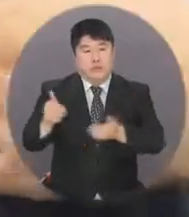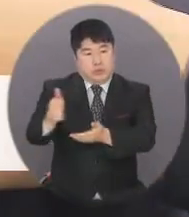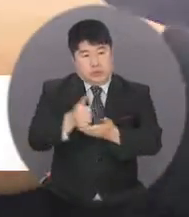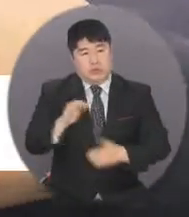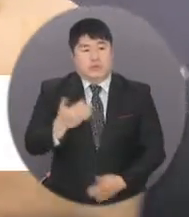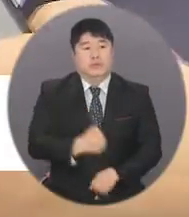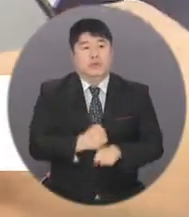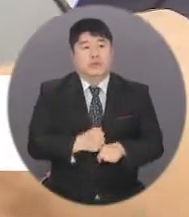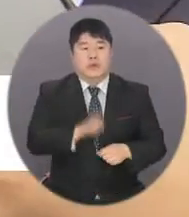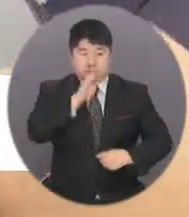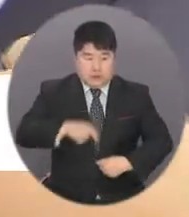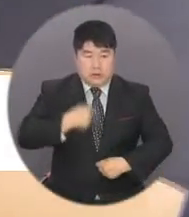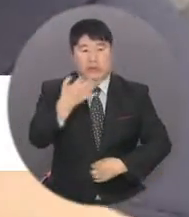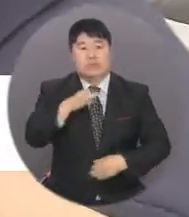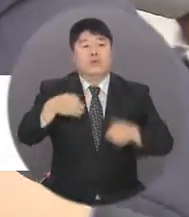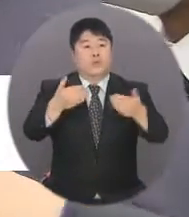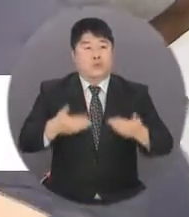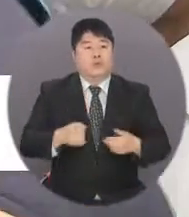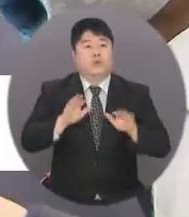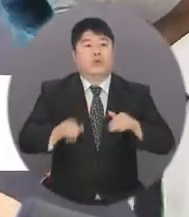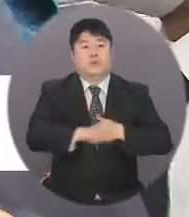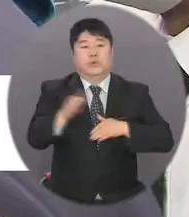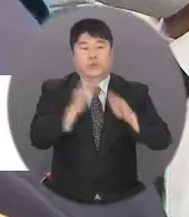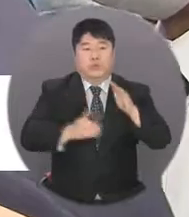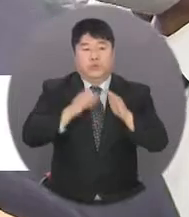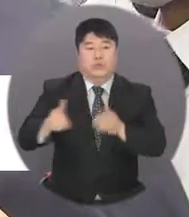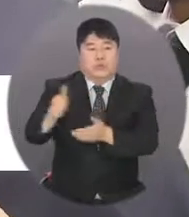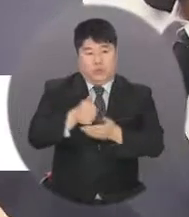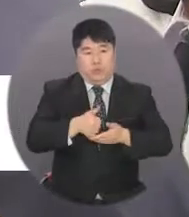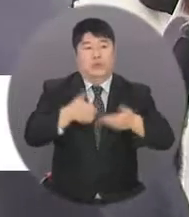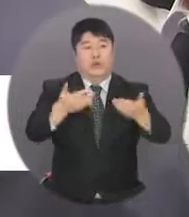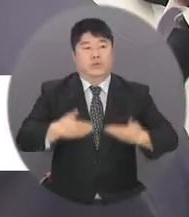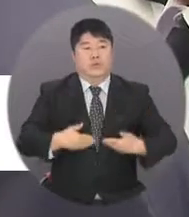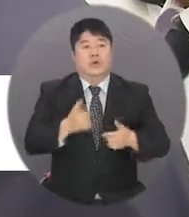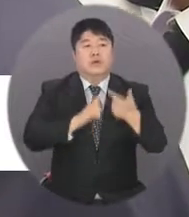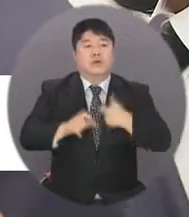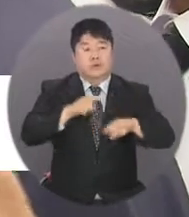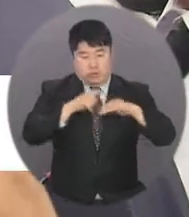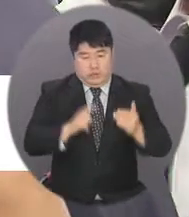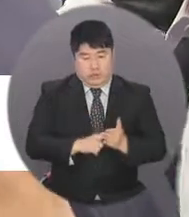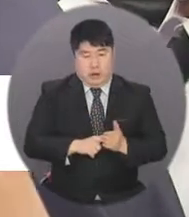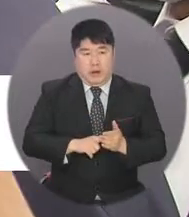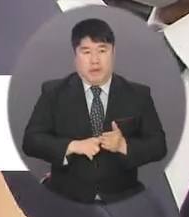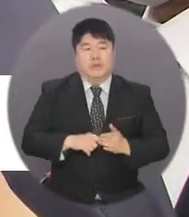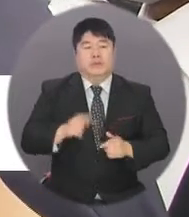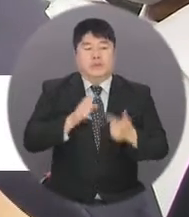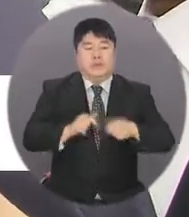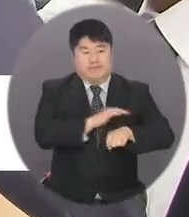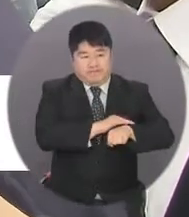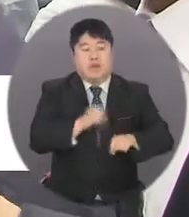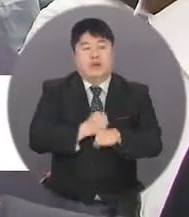진정성을 인정해 주셔가지고 이번에 저희들을 공식으로 초청을 해주셔서 더 마음다짐을